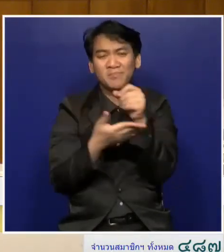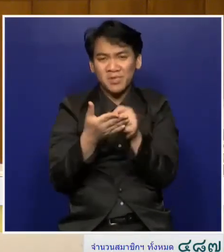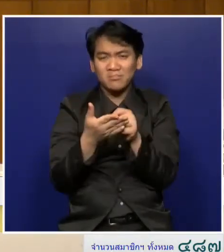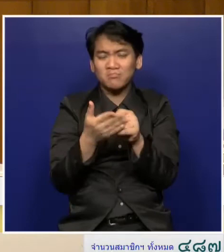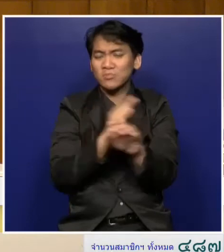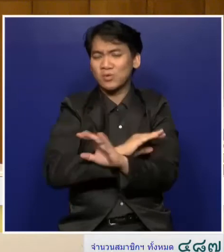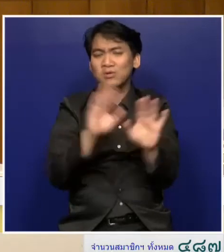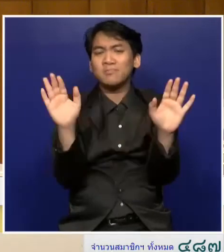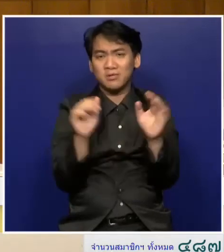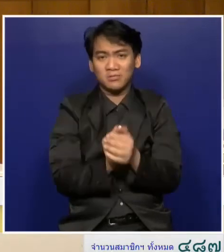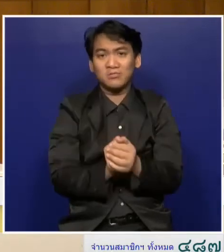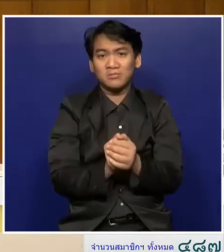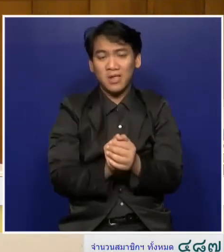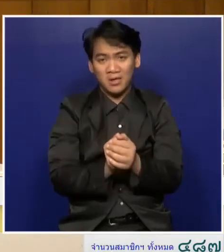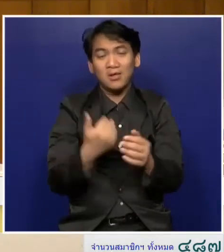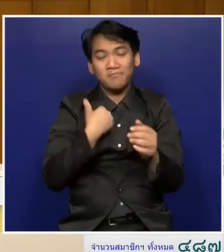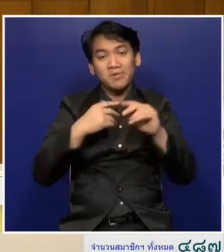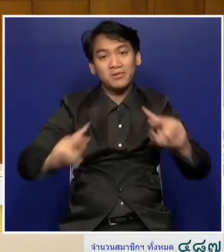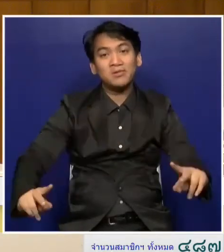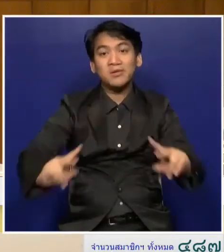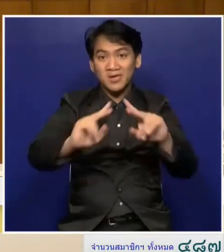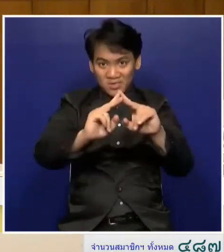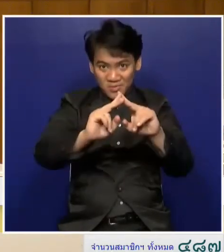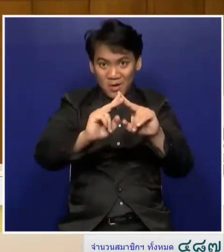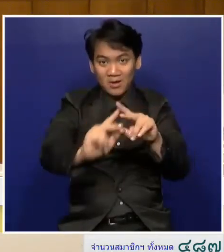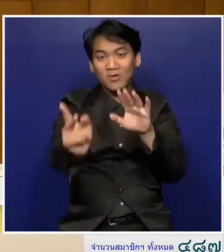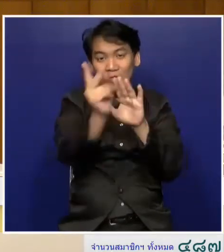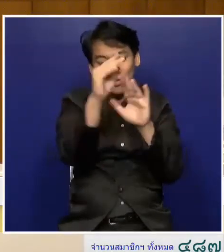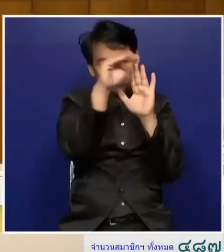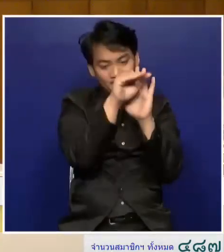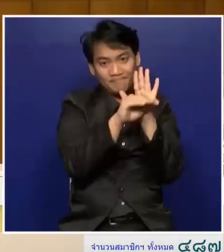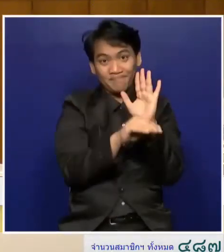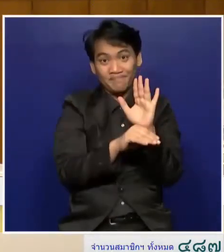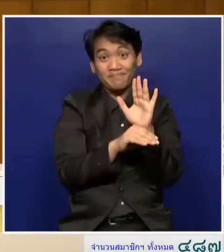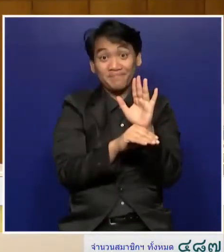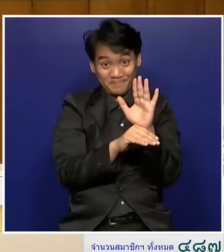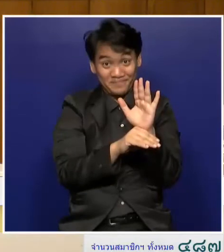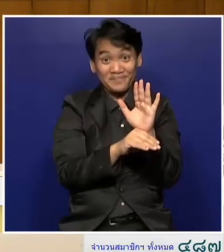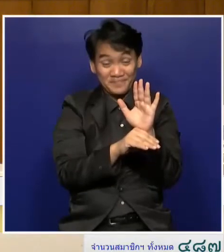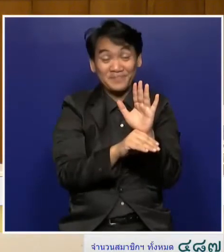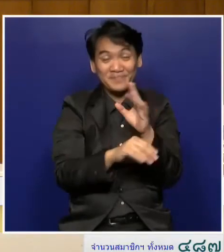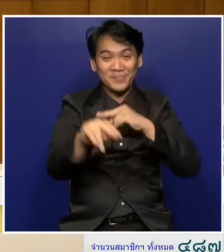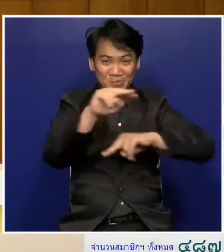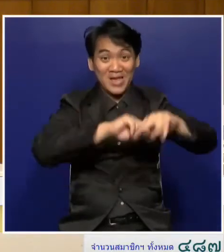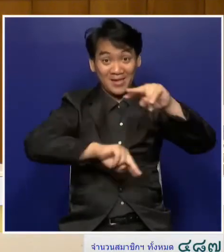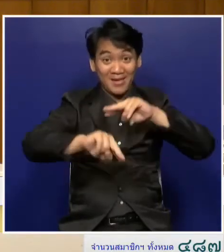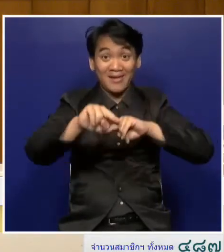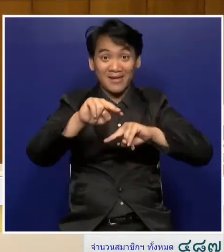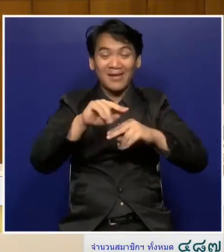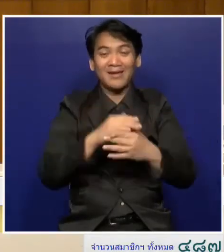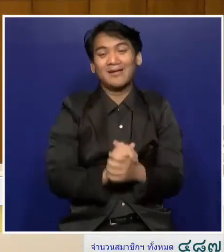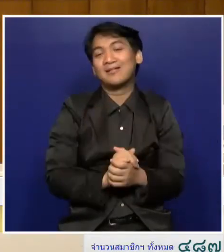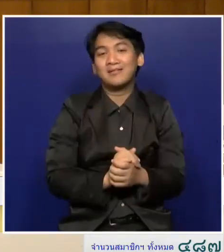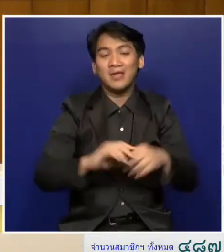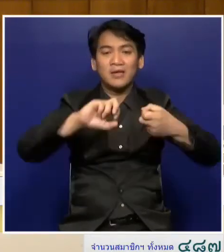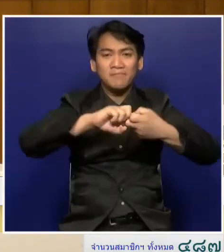หมายลองเช่น กฎกระซ่วง หรือ ประกาศของกระซ่วงเป็ต้นอันนี้กจะทำให้การแ้ไ